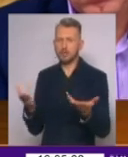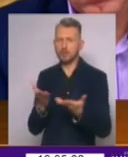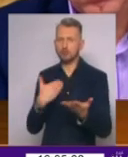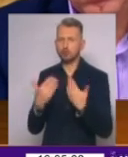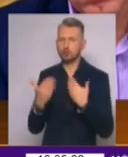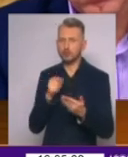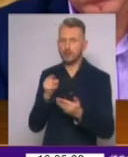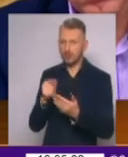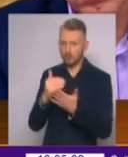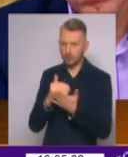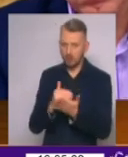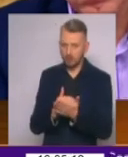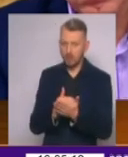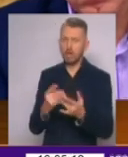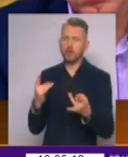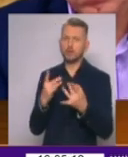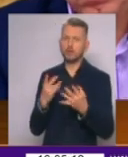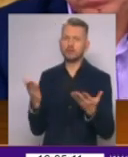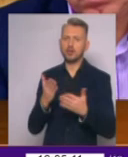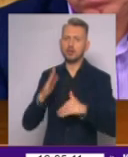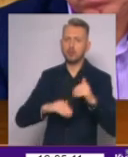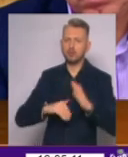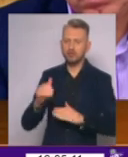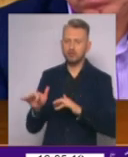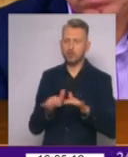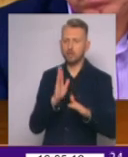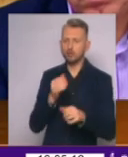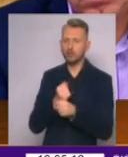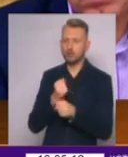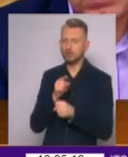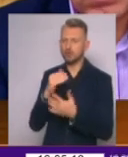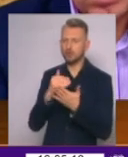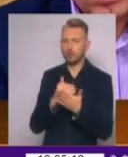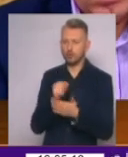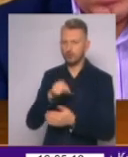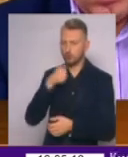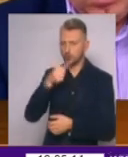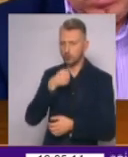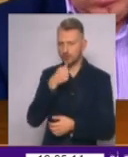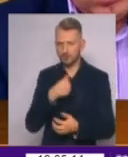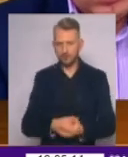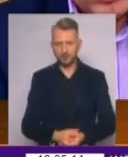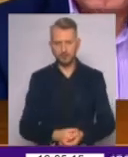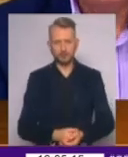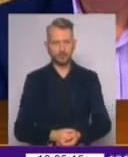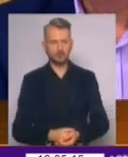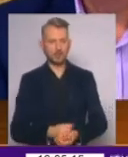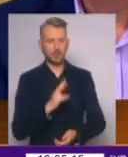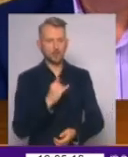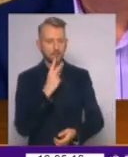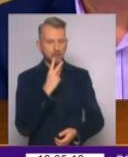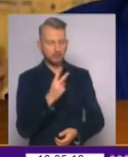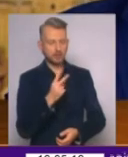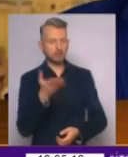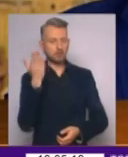стосуються саме цієї програми. Розкажіть, які практичні кроки будуть зроблені по цій програмі саме в цьому році. Прошу. Ну, дивіться, минулим